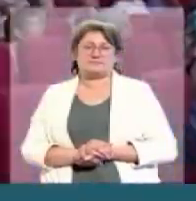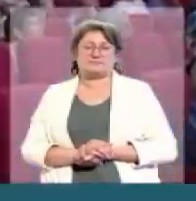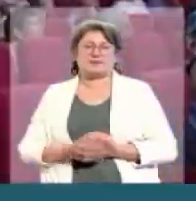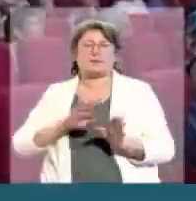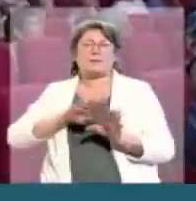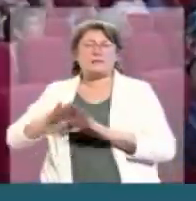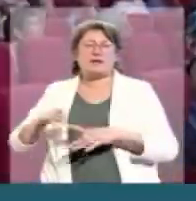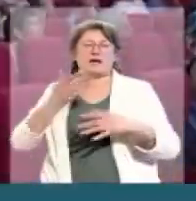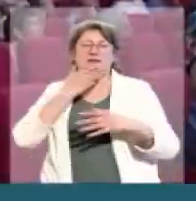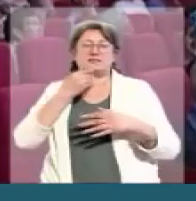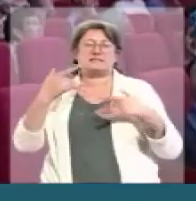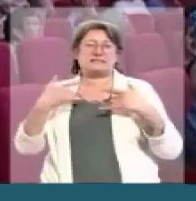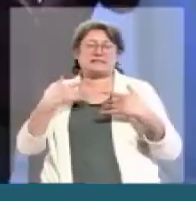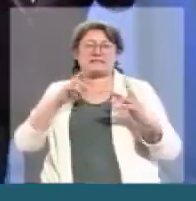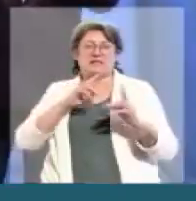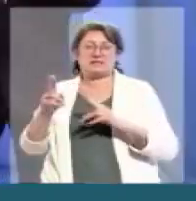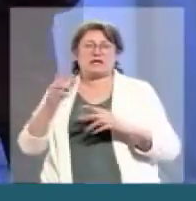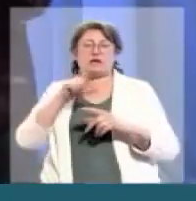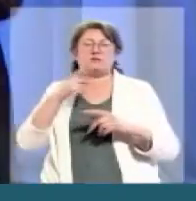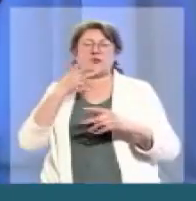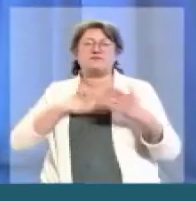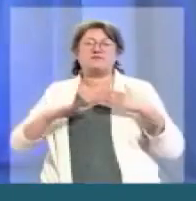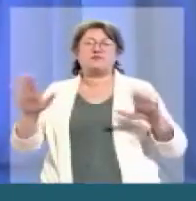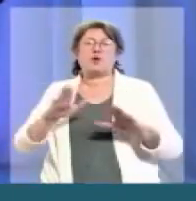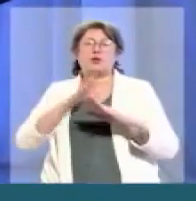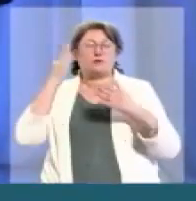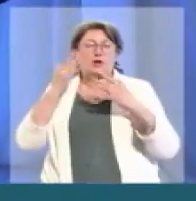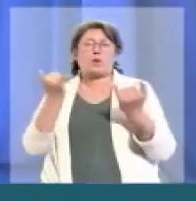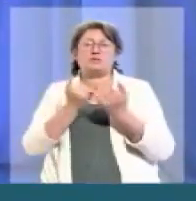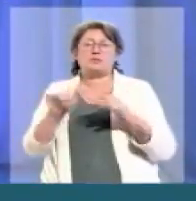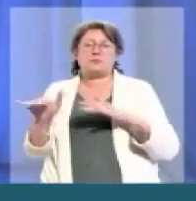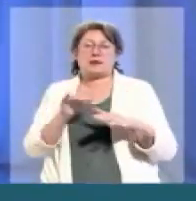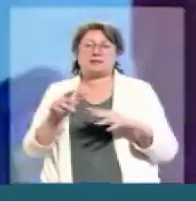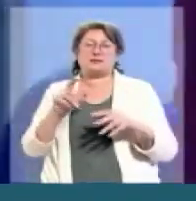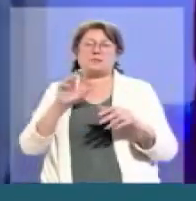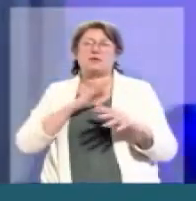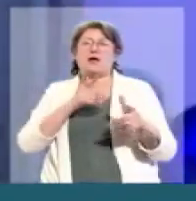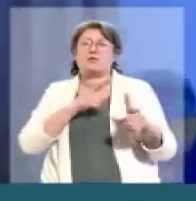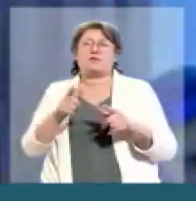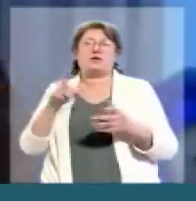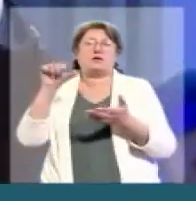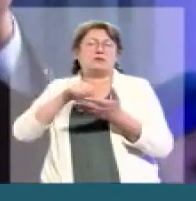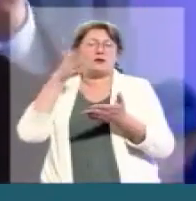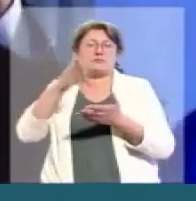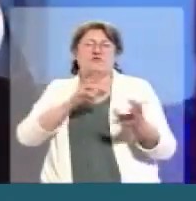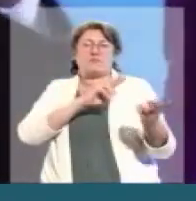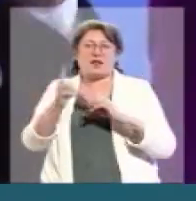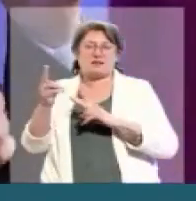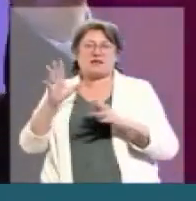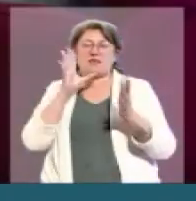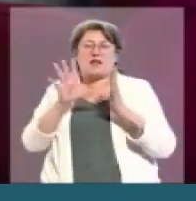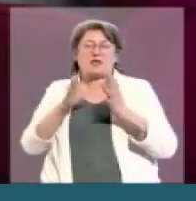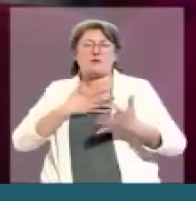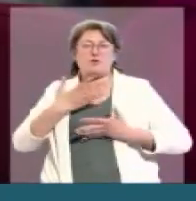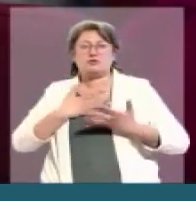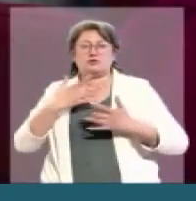Помимо красочных и задорных танцев, зрителей порадовали веселыми песнями. Гости мероприятия словно были готовы пуститься в пляс. Энергетика и